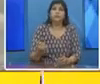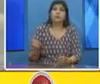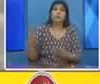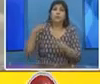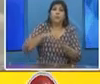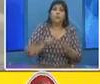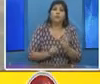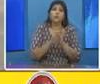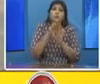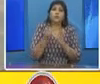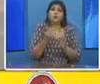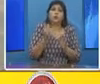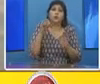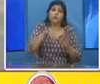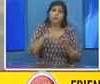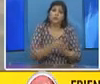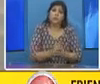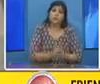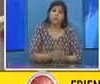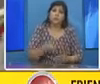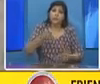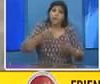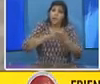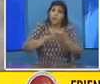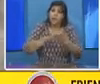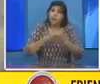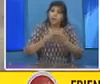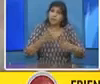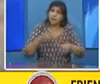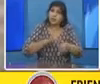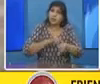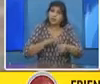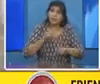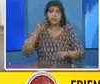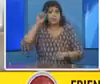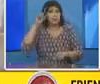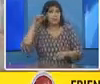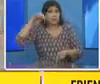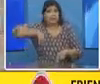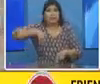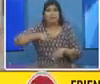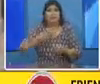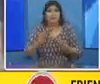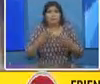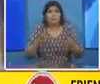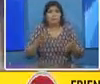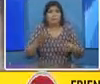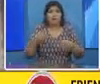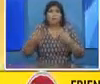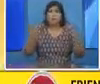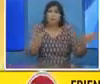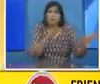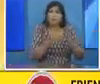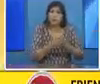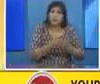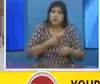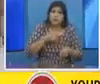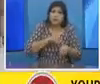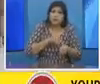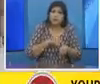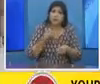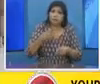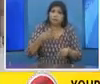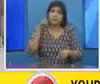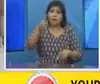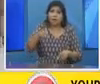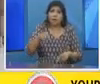ताकत देना। साथियों, लॉकडाउन से ज्यादा हमें अनलॉक के दौरान